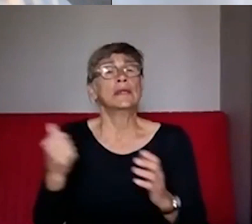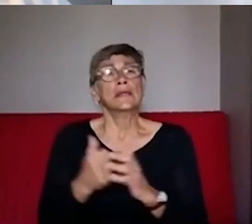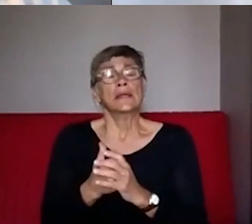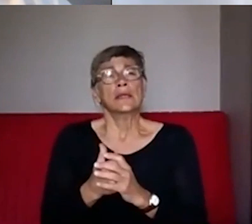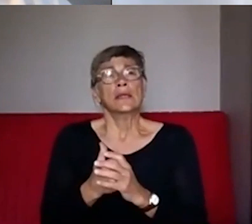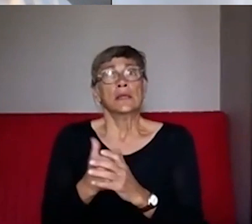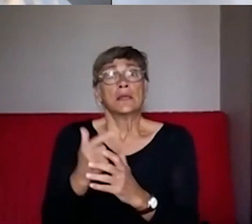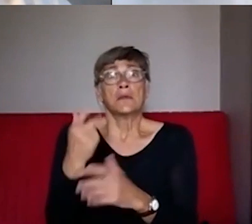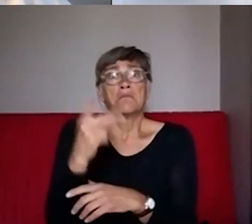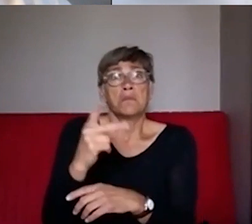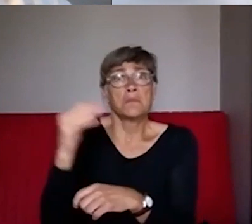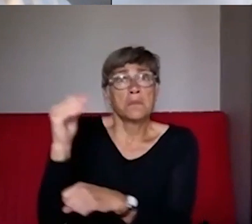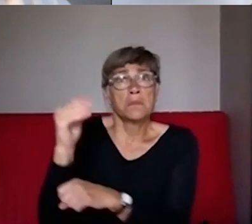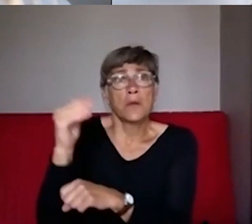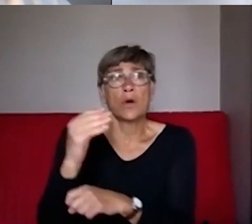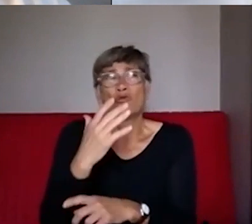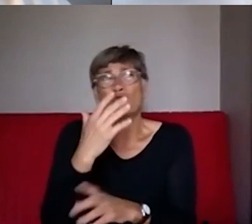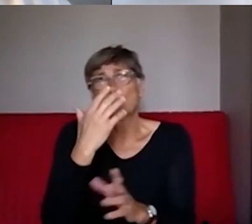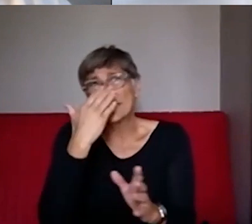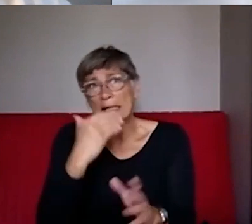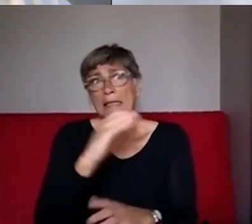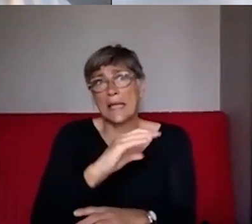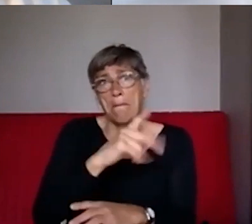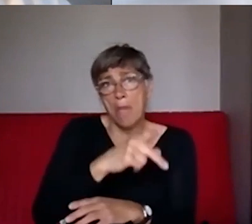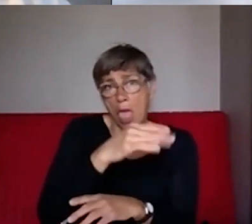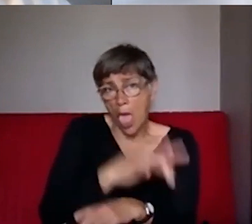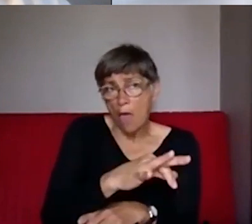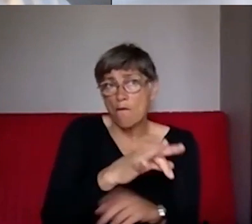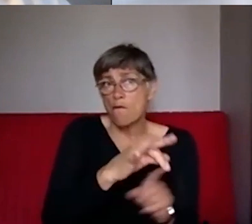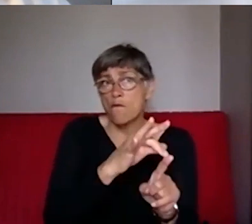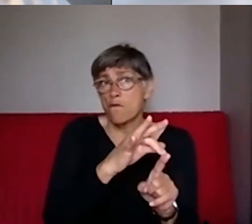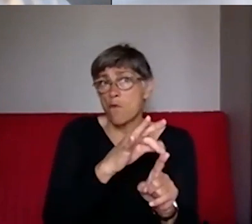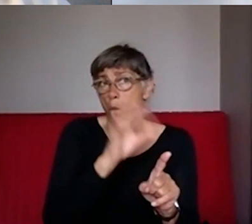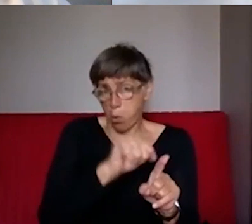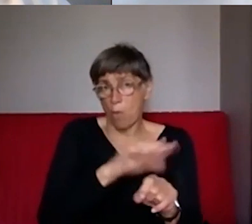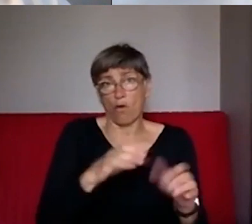je ne sais pas, mais via le CPF, je sais qu'il y a des formations où l'employeur n'est pas au courant.